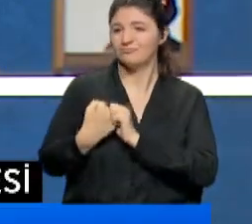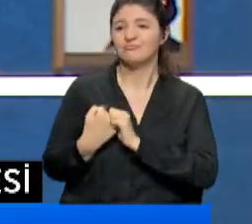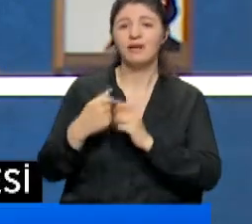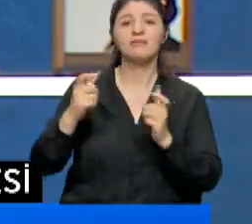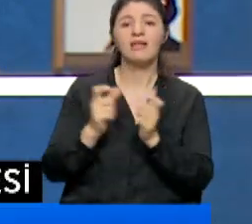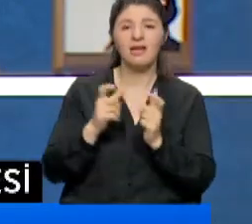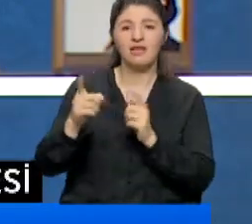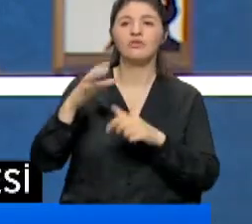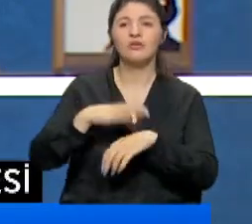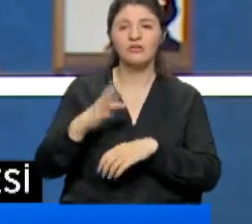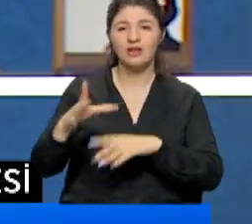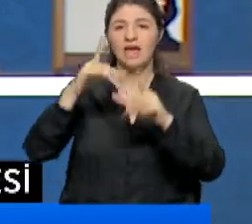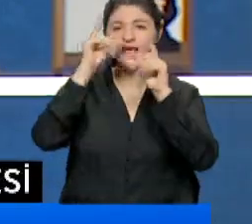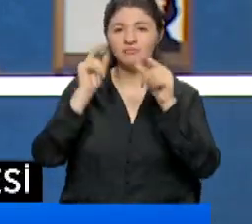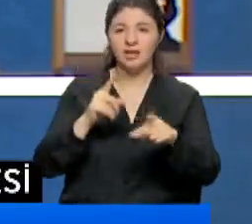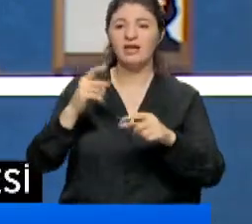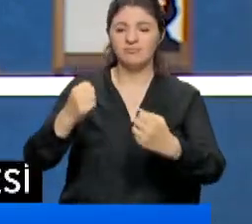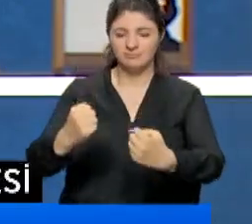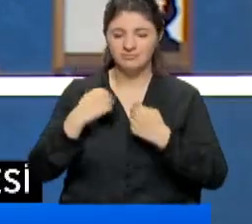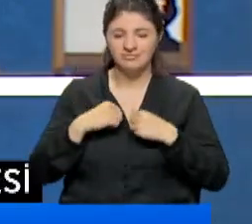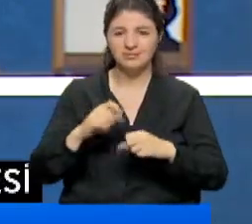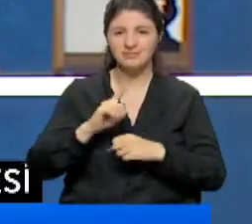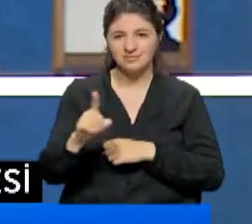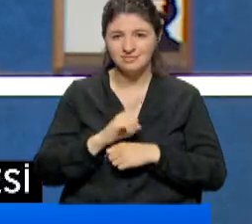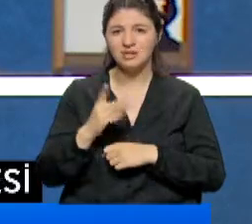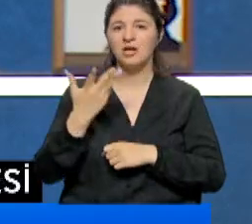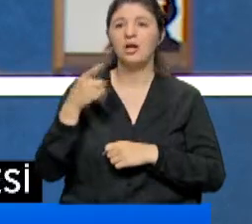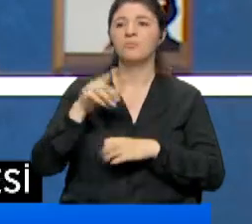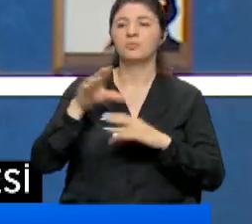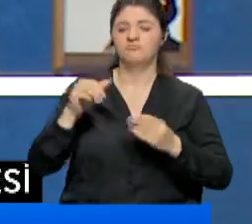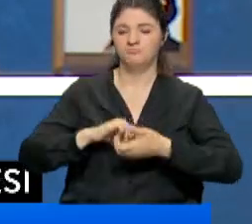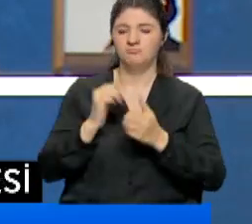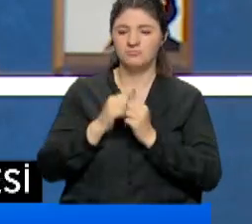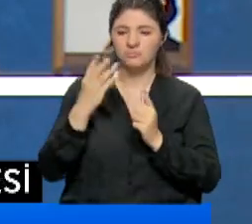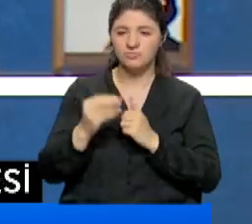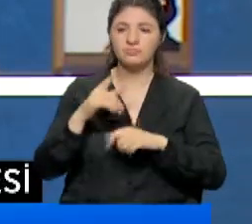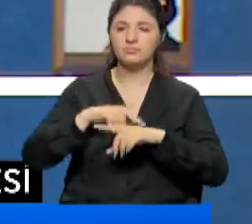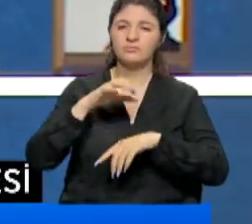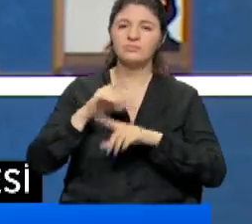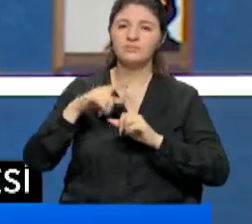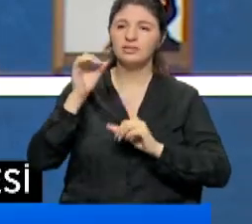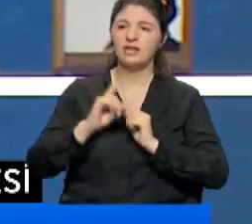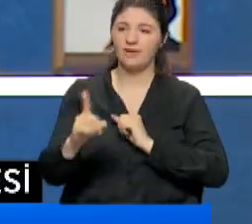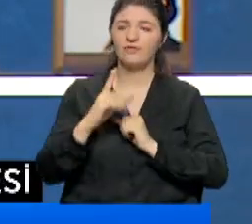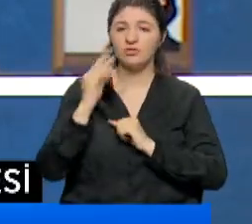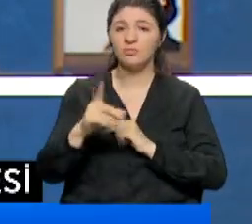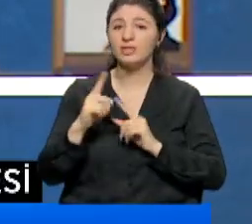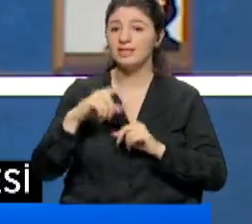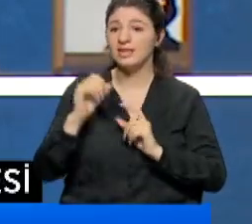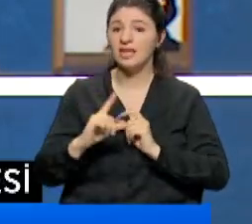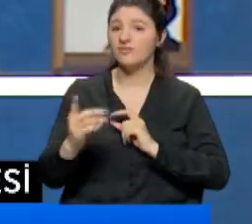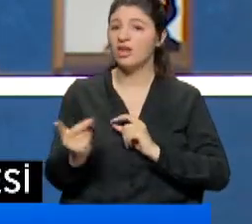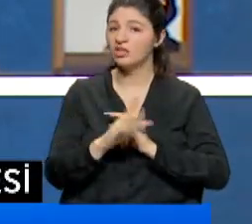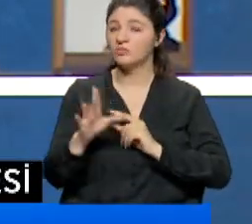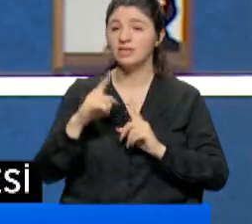derneklerin izle hekiminizle hemşireniz de fizyoterapinin izle bir dayanışma içinde olup ben size uygulayacaksın tedavi denk